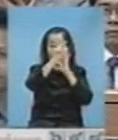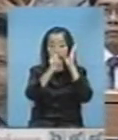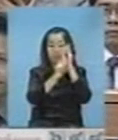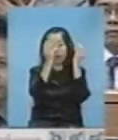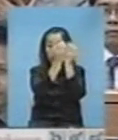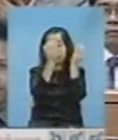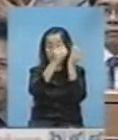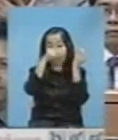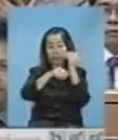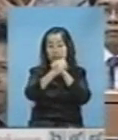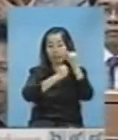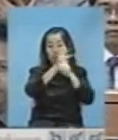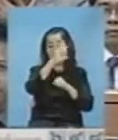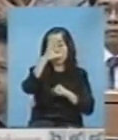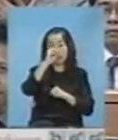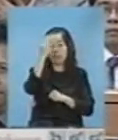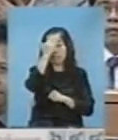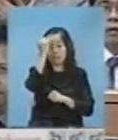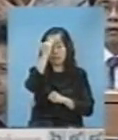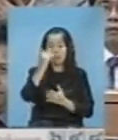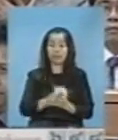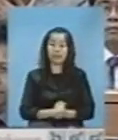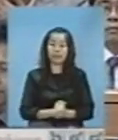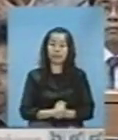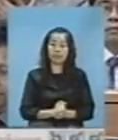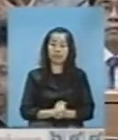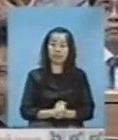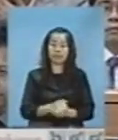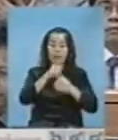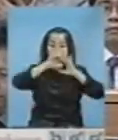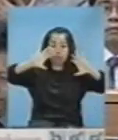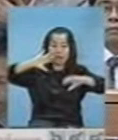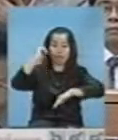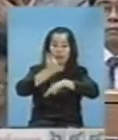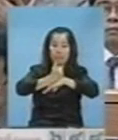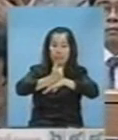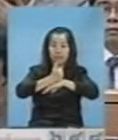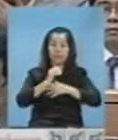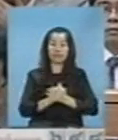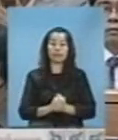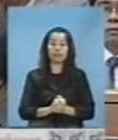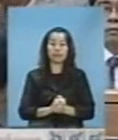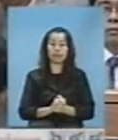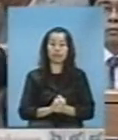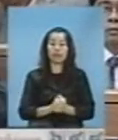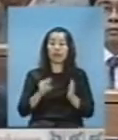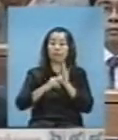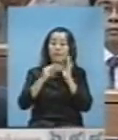จุบันที่ใช้อยู่ครั้งนี้ก็คือหลักใหญ่รัฐบาลอ้างว่าต้นไม้